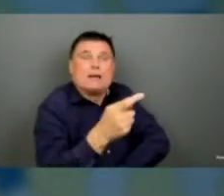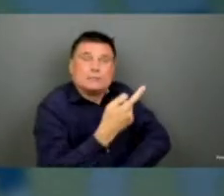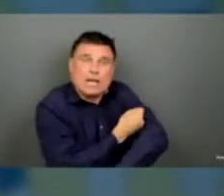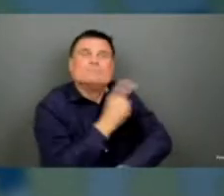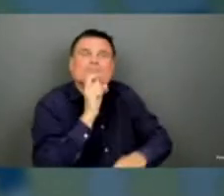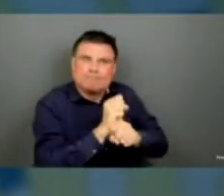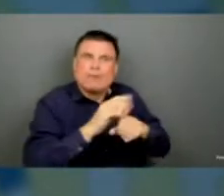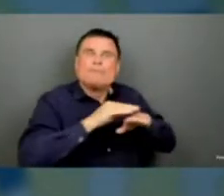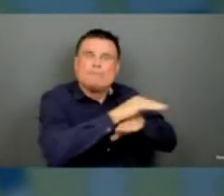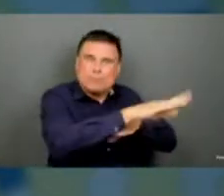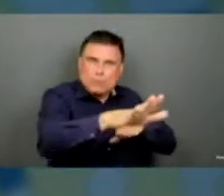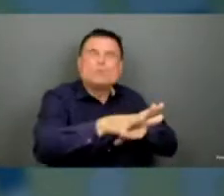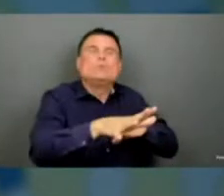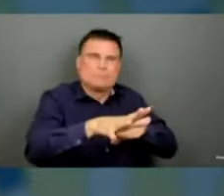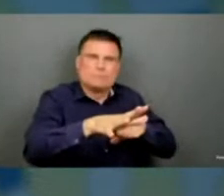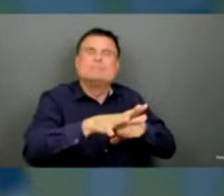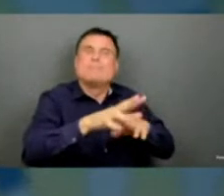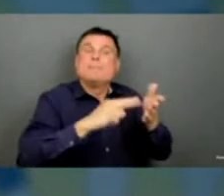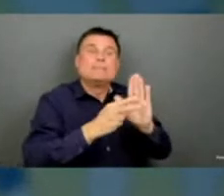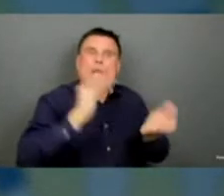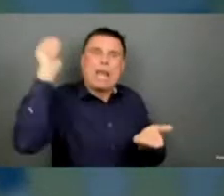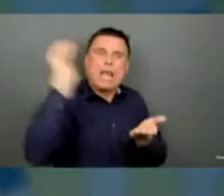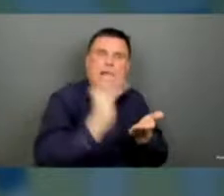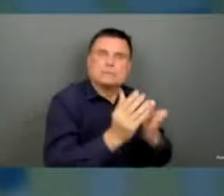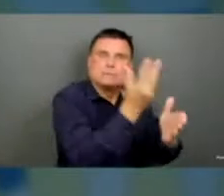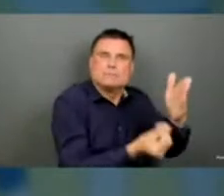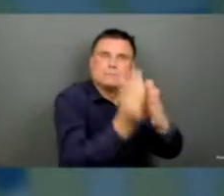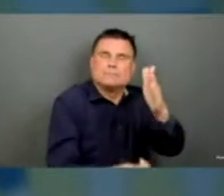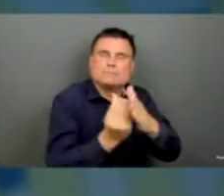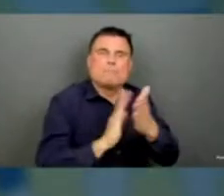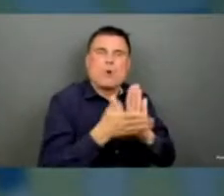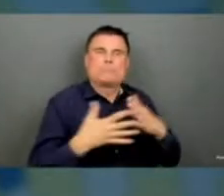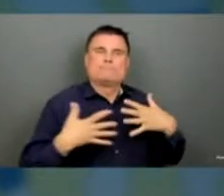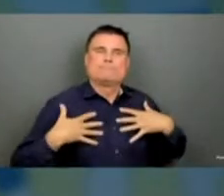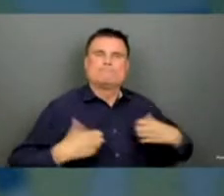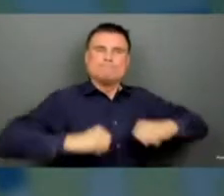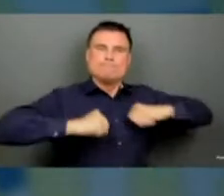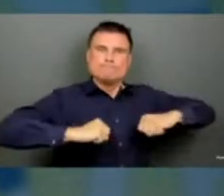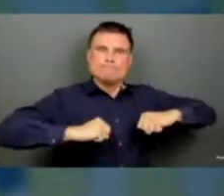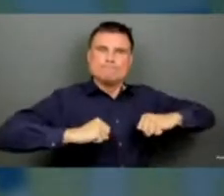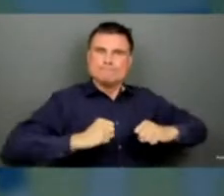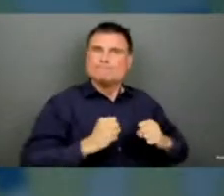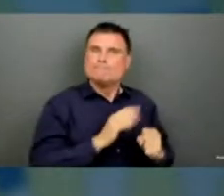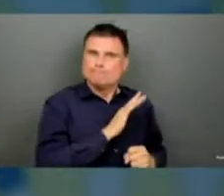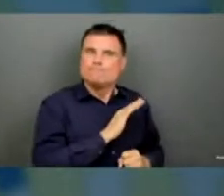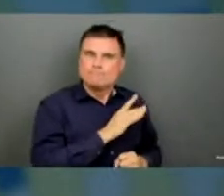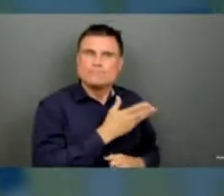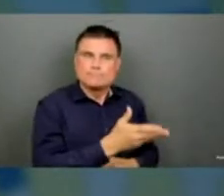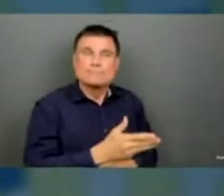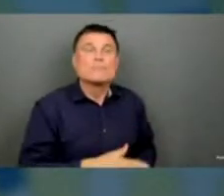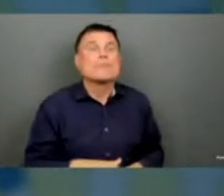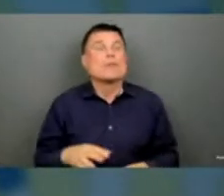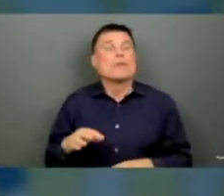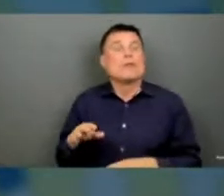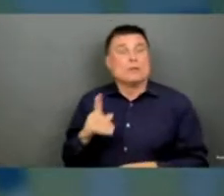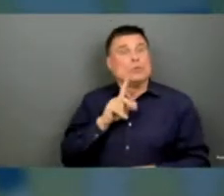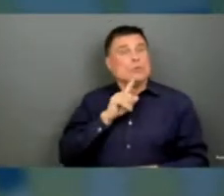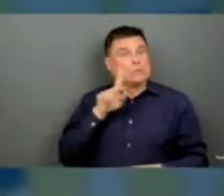万3000多个人打了第一针，至少第一针，其中40多万打了第二针了。